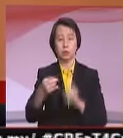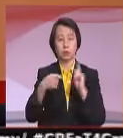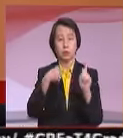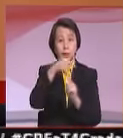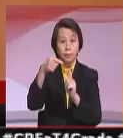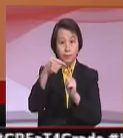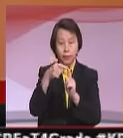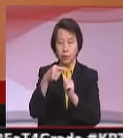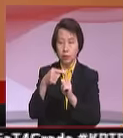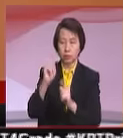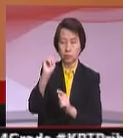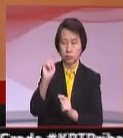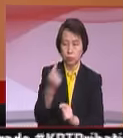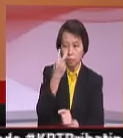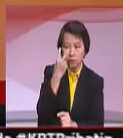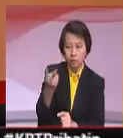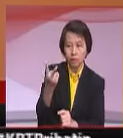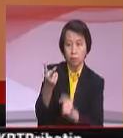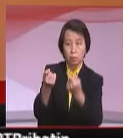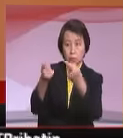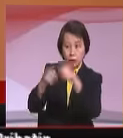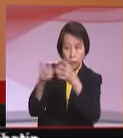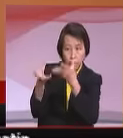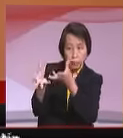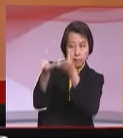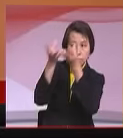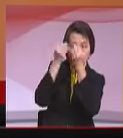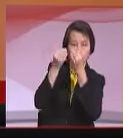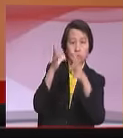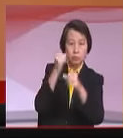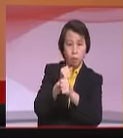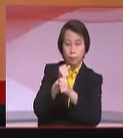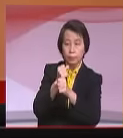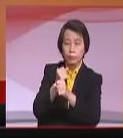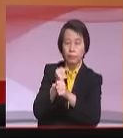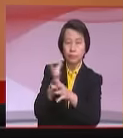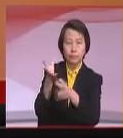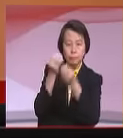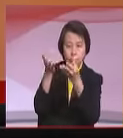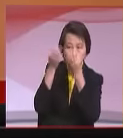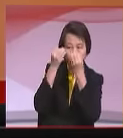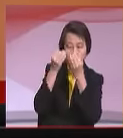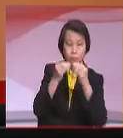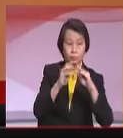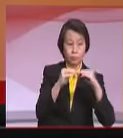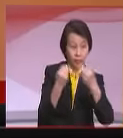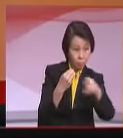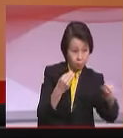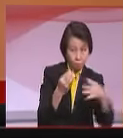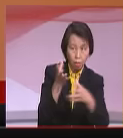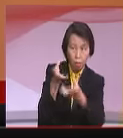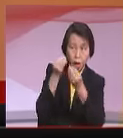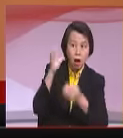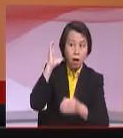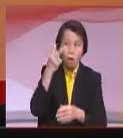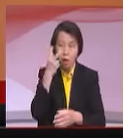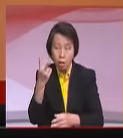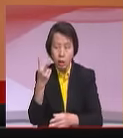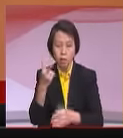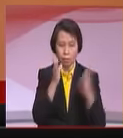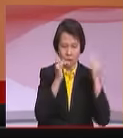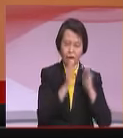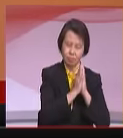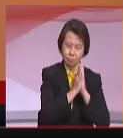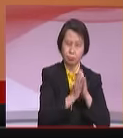apabila sesuatu maklumat dapat diperolehi oleh anggota masyarakat, jadi saya berharap